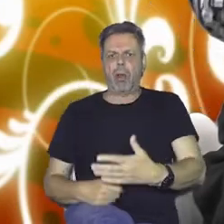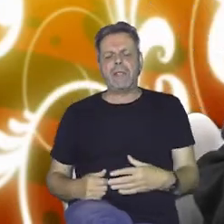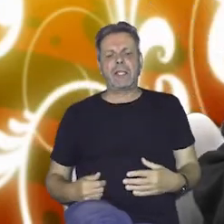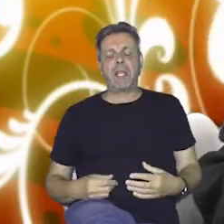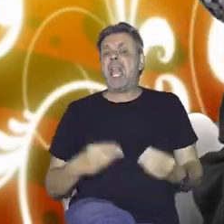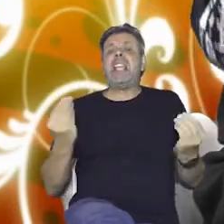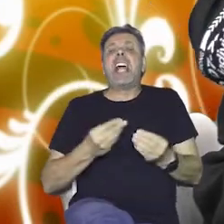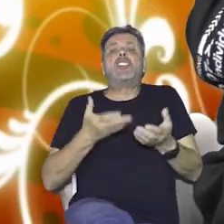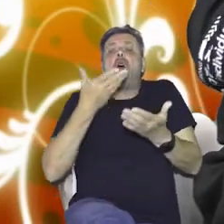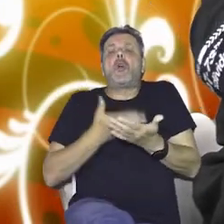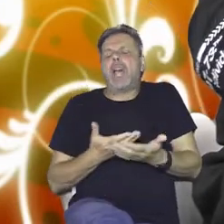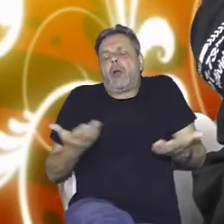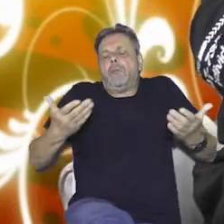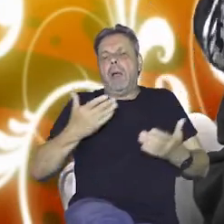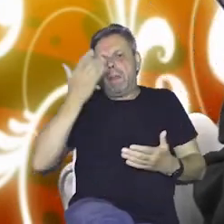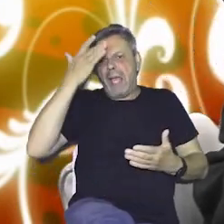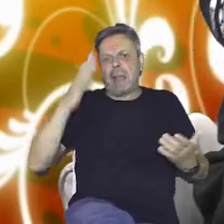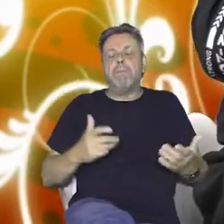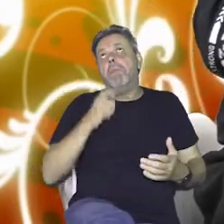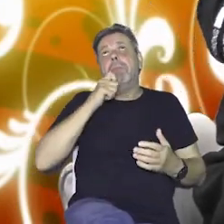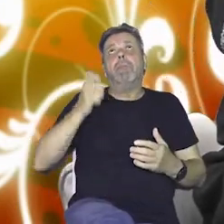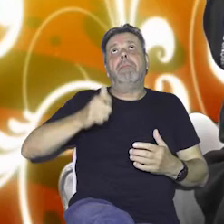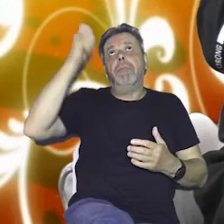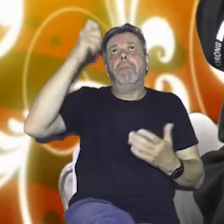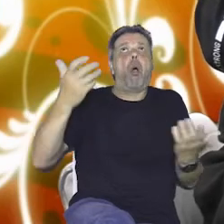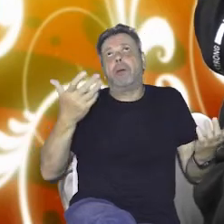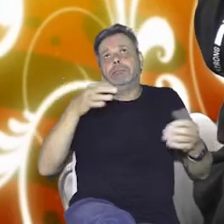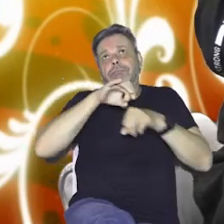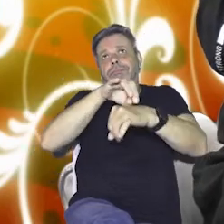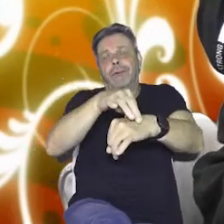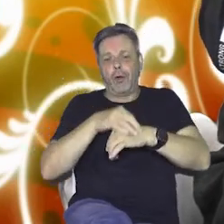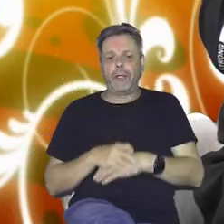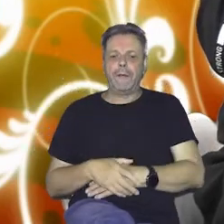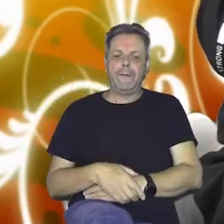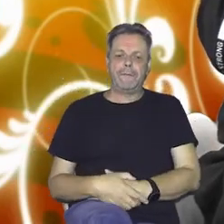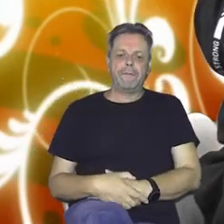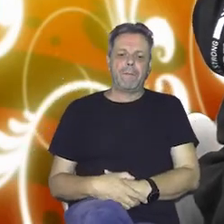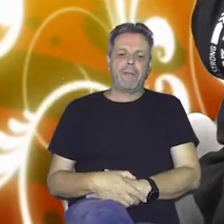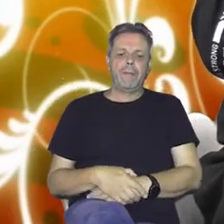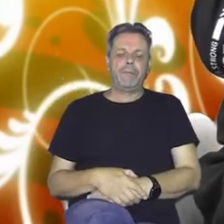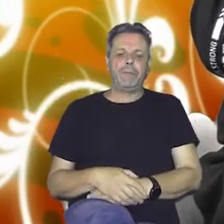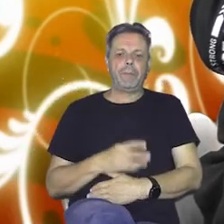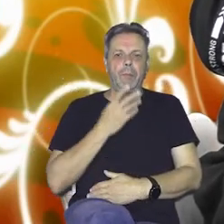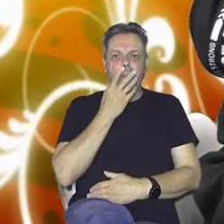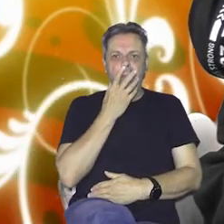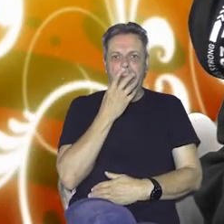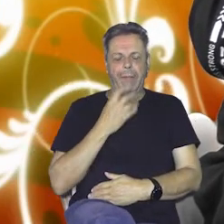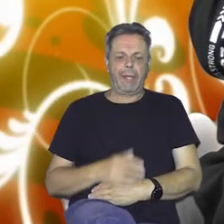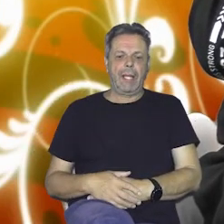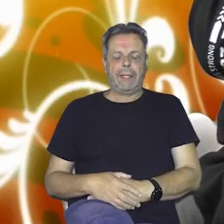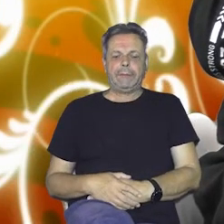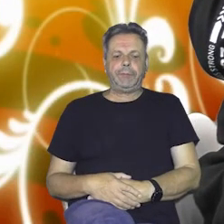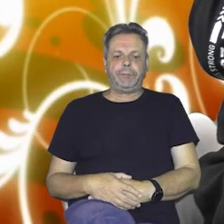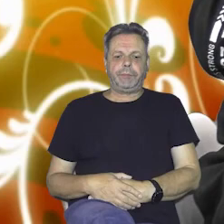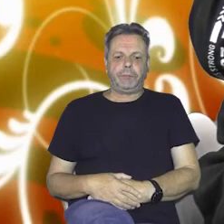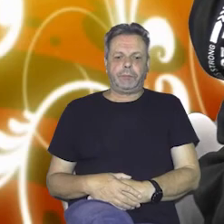zbog čega to, vjerojatno da. Naš gore gospodin se regulira. Malo. I